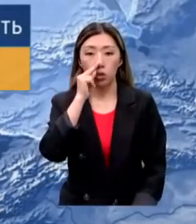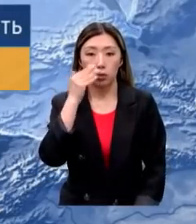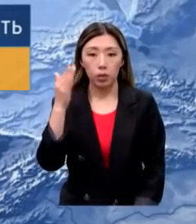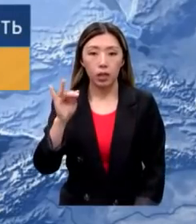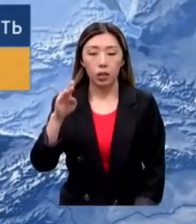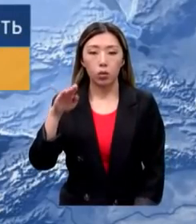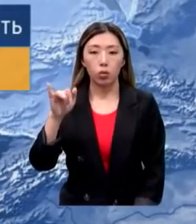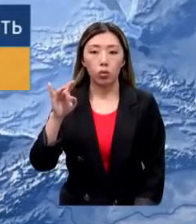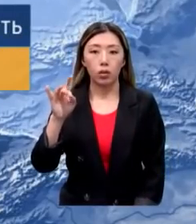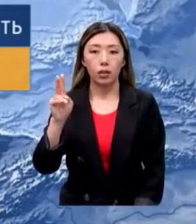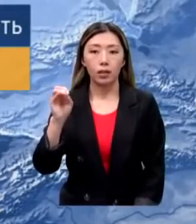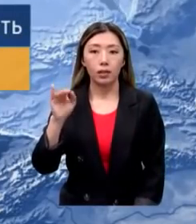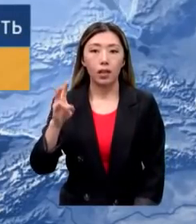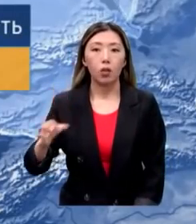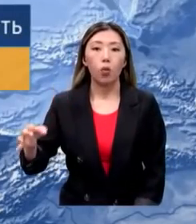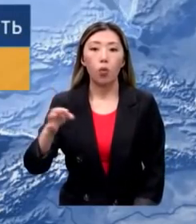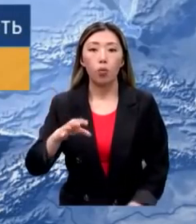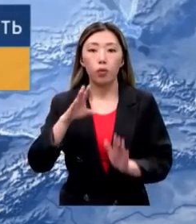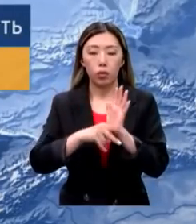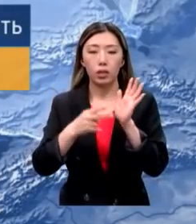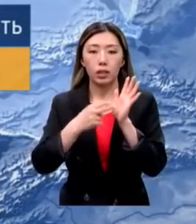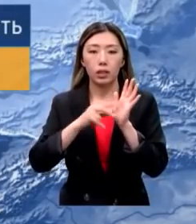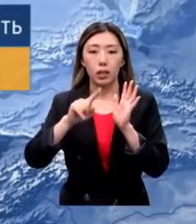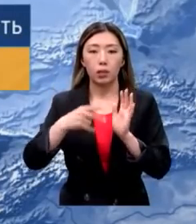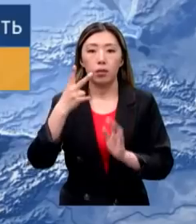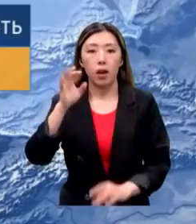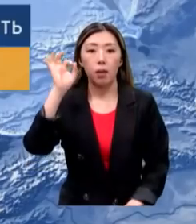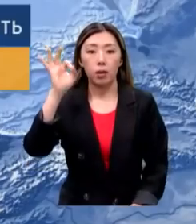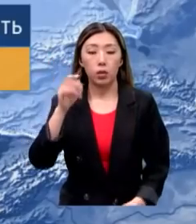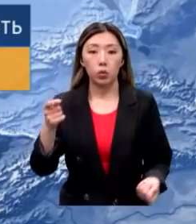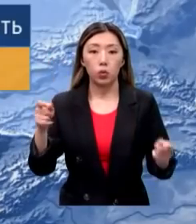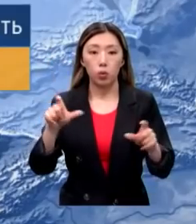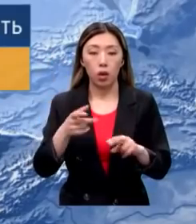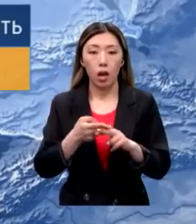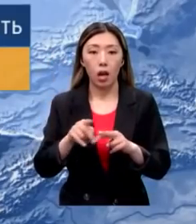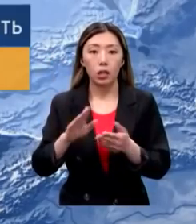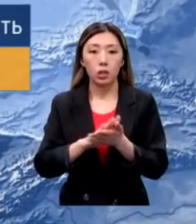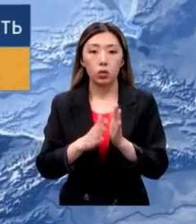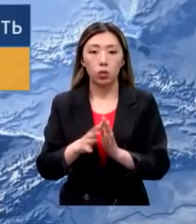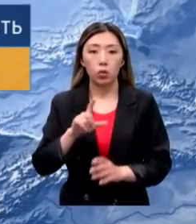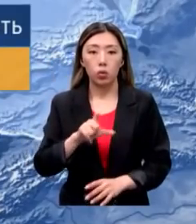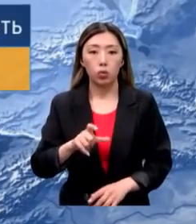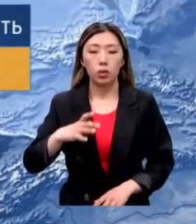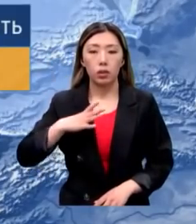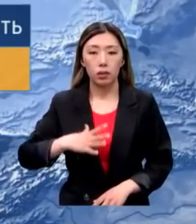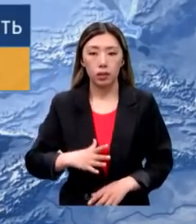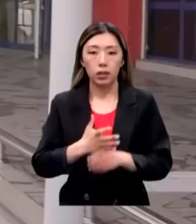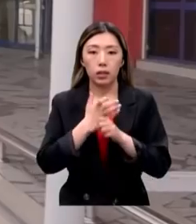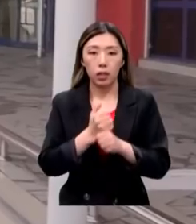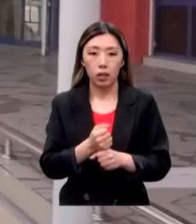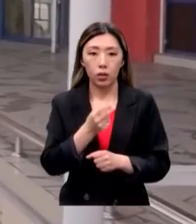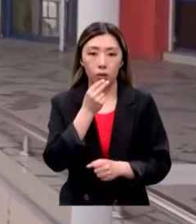и Туркестанской области. Также 7% с лишним. Чтобы хоть как-то выходить из ситуации, людям приходится сокращать свой